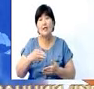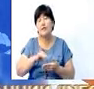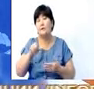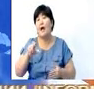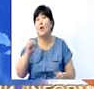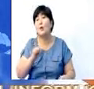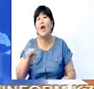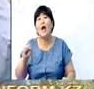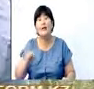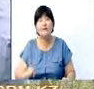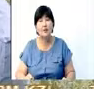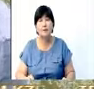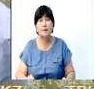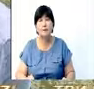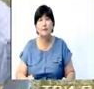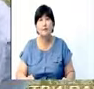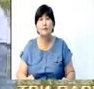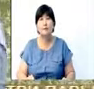Айгуля Хановой.